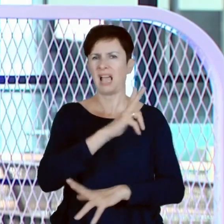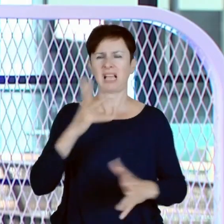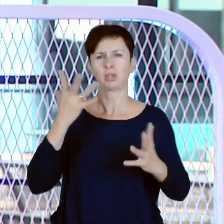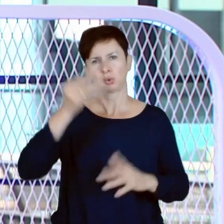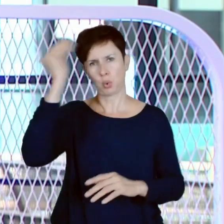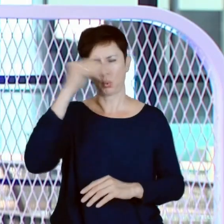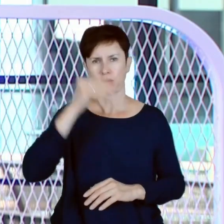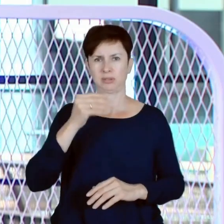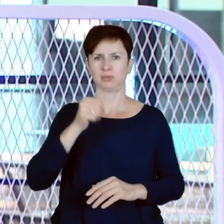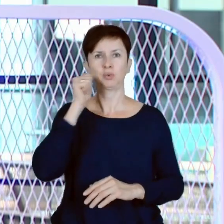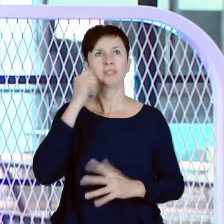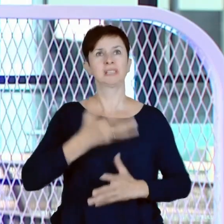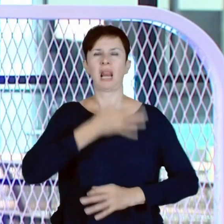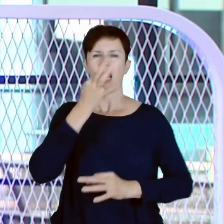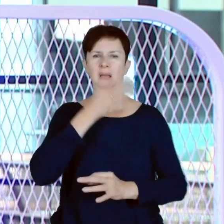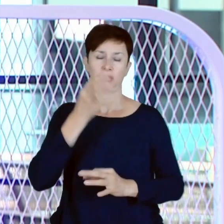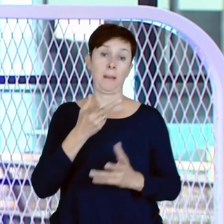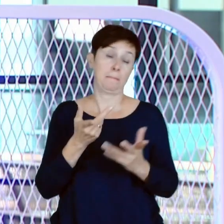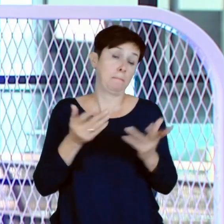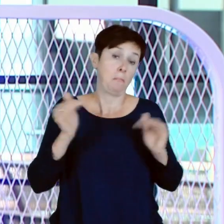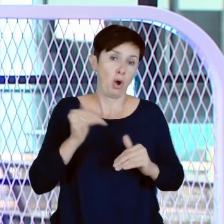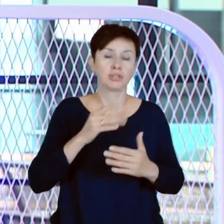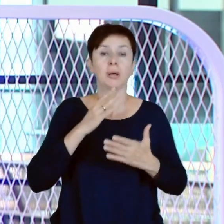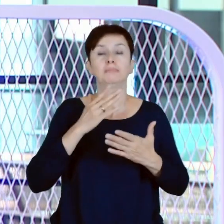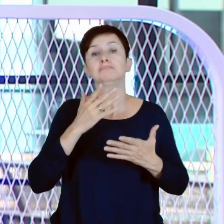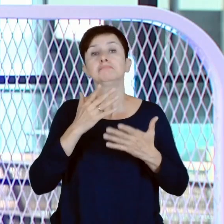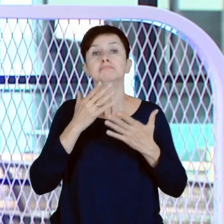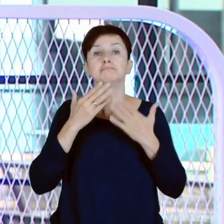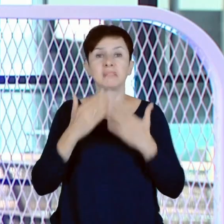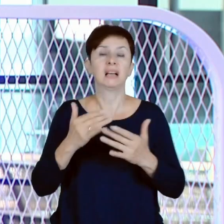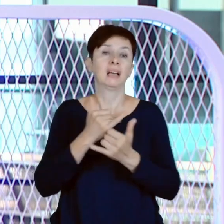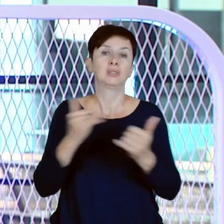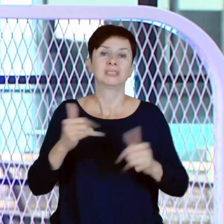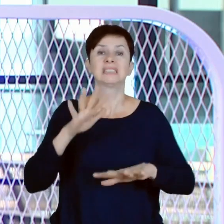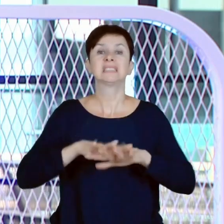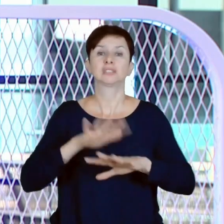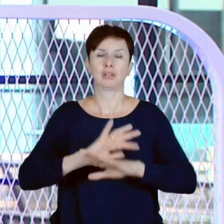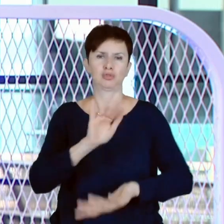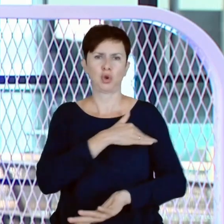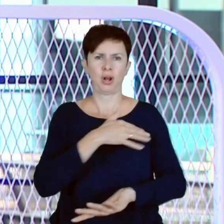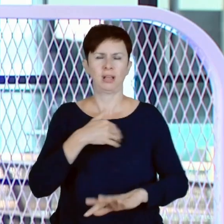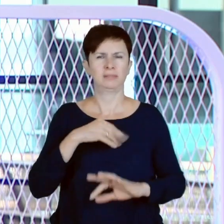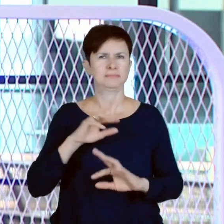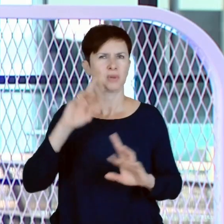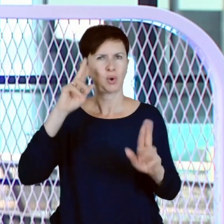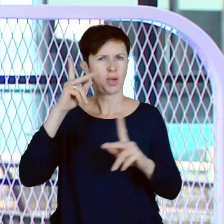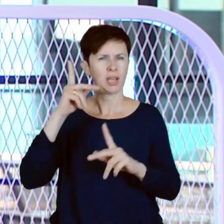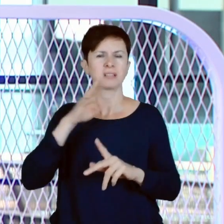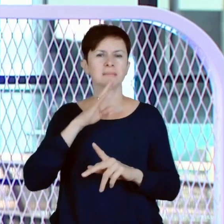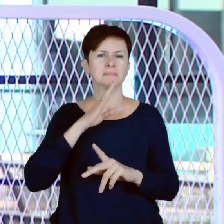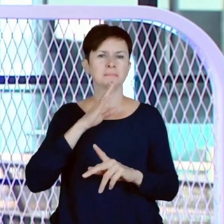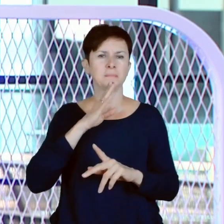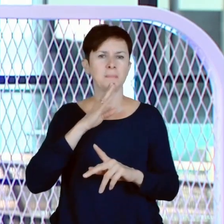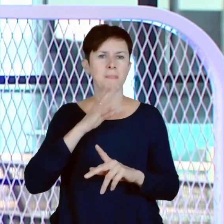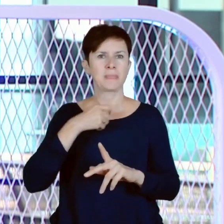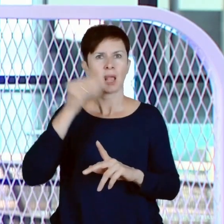dnia lepszym, bo to też być może przez różnego rodzaju systemy szkolne to źle się nam kojarzy, bo to jest znowu po prostu jakiś reżim,